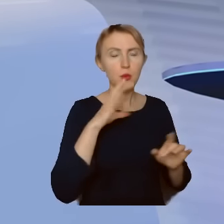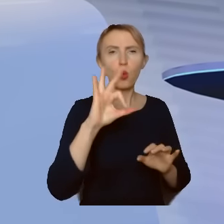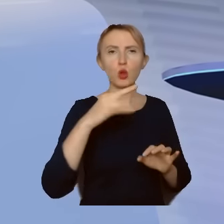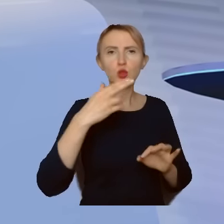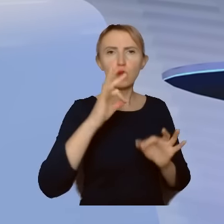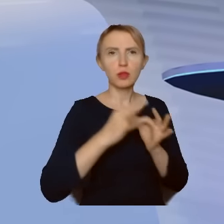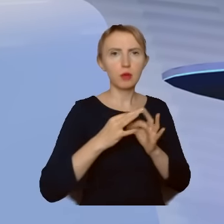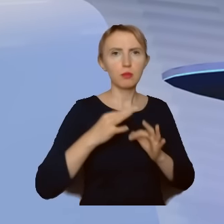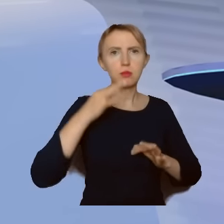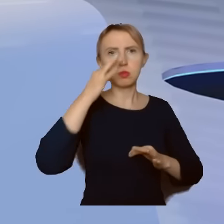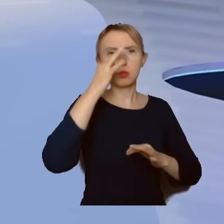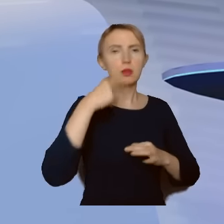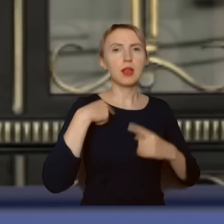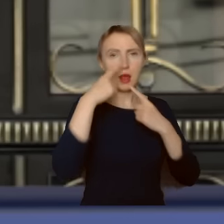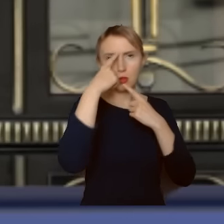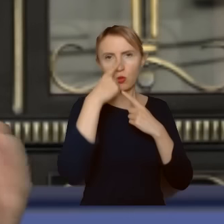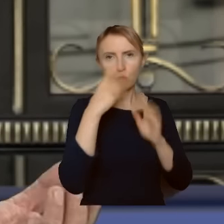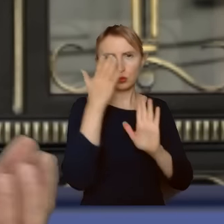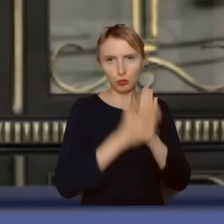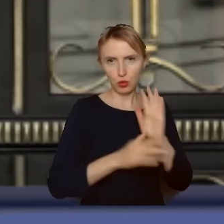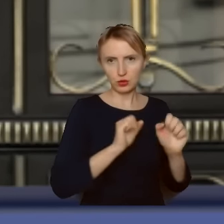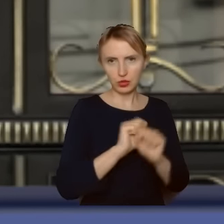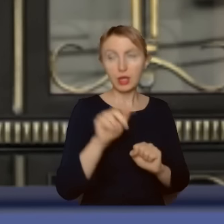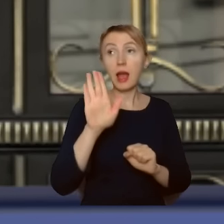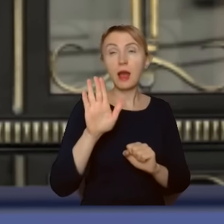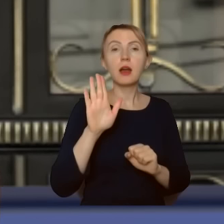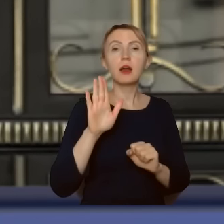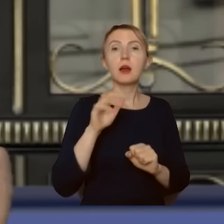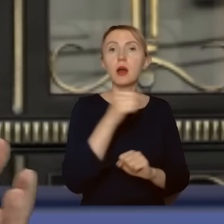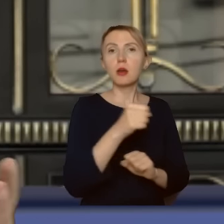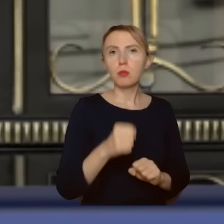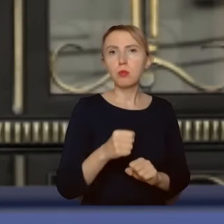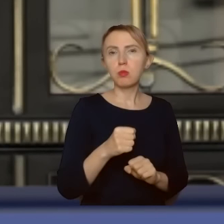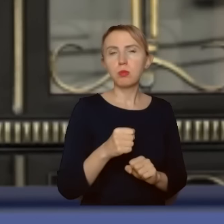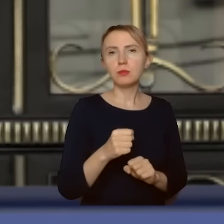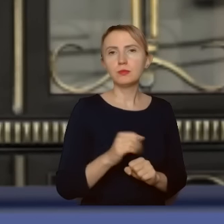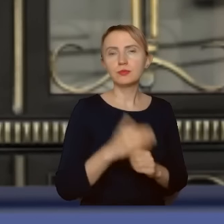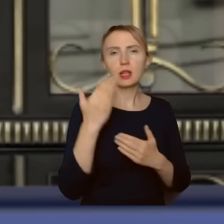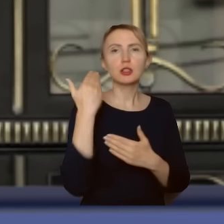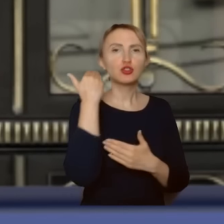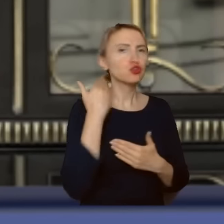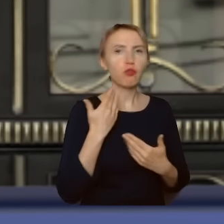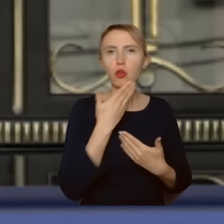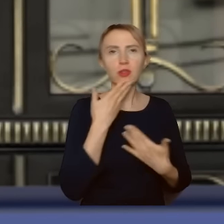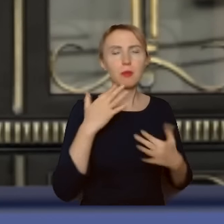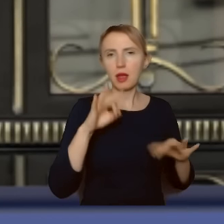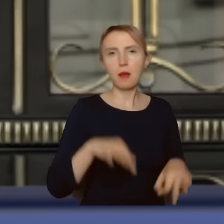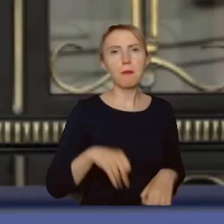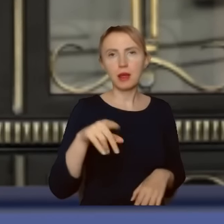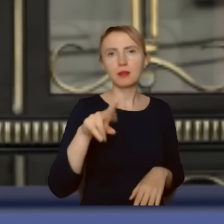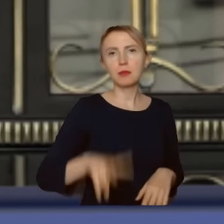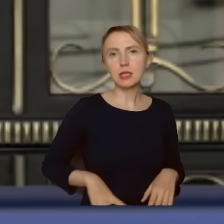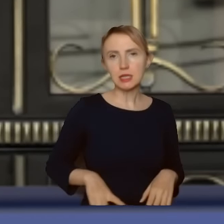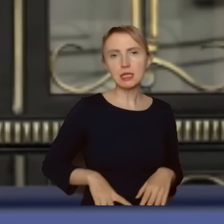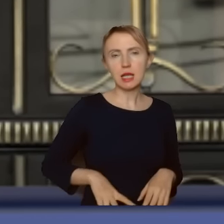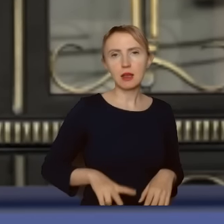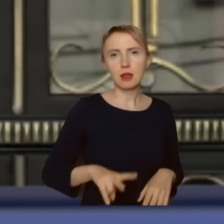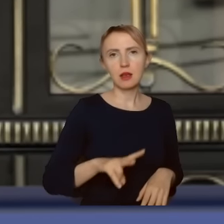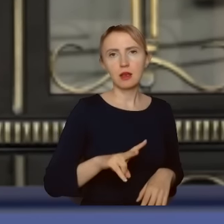nie mam skrzywionej przegrody, podobnie jak ja nie mam skrzywionej przegrody jak pan minister